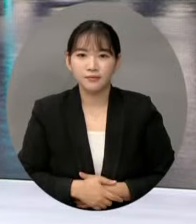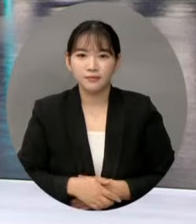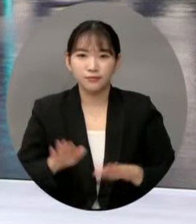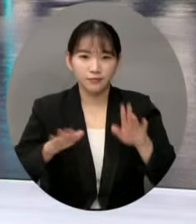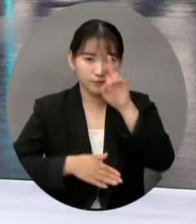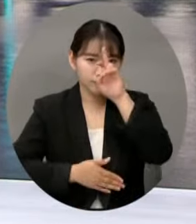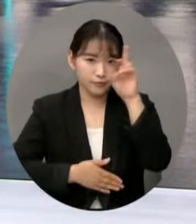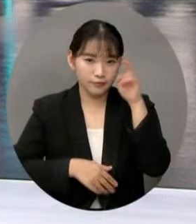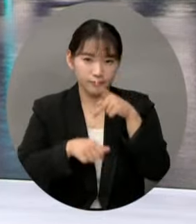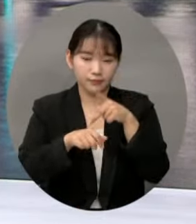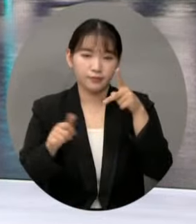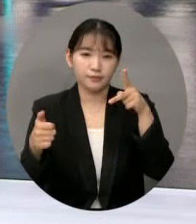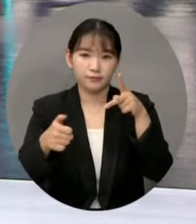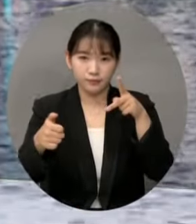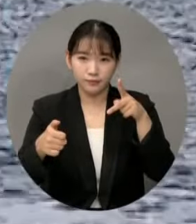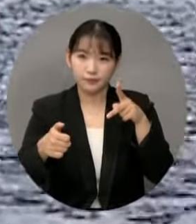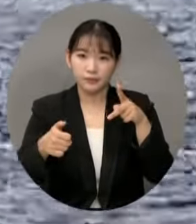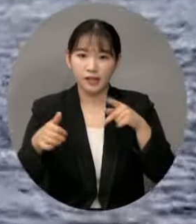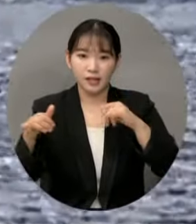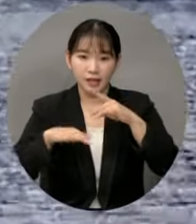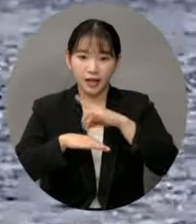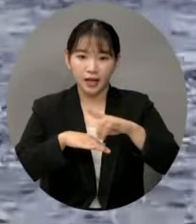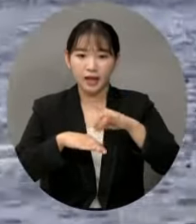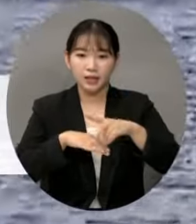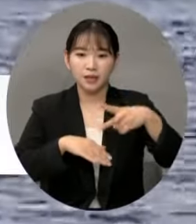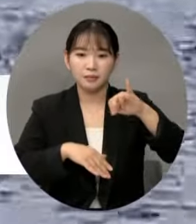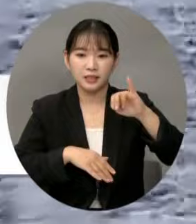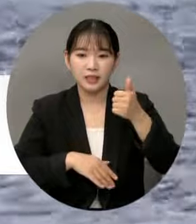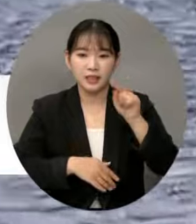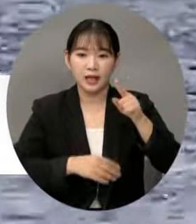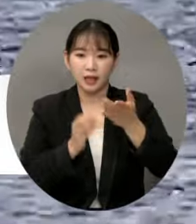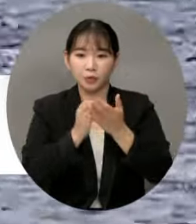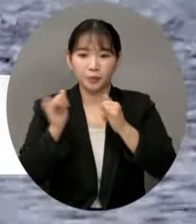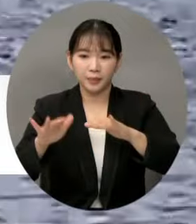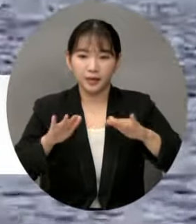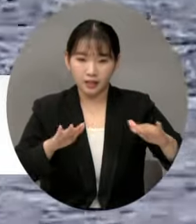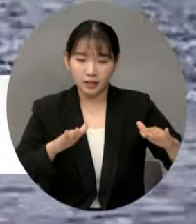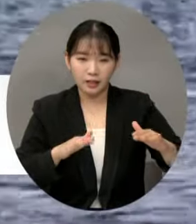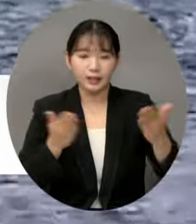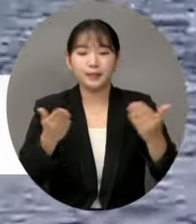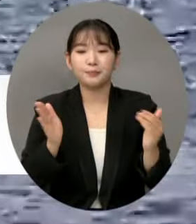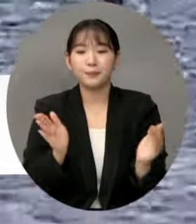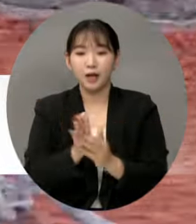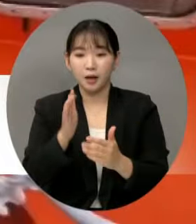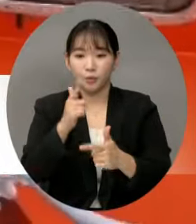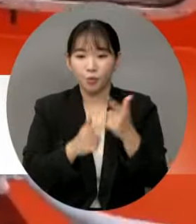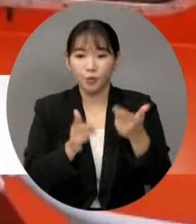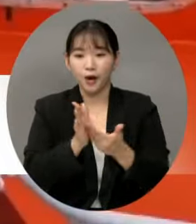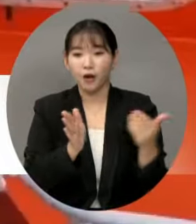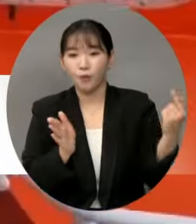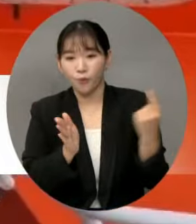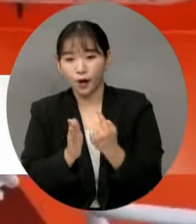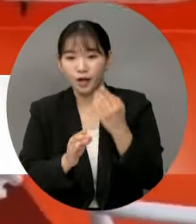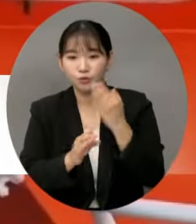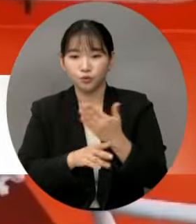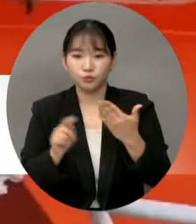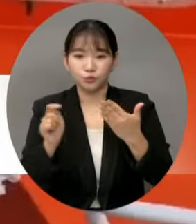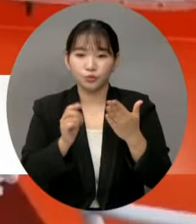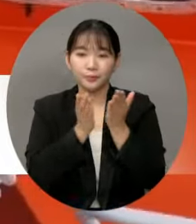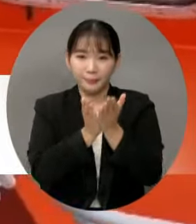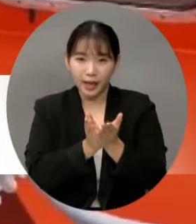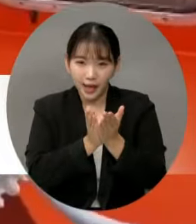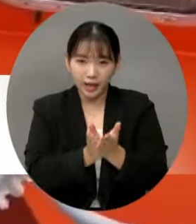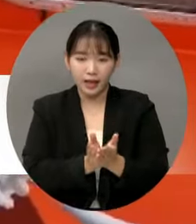오늘 오후 2시 50분 쯤 해남군 시야도 인근 해상에서 조업을 마치고 목포항으로 입항하던 톤급